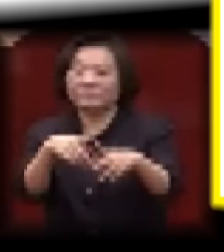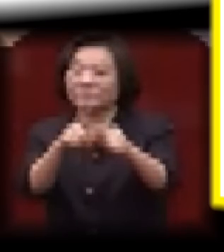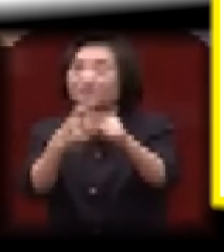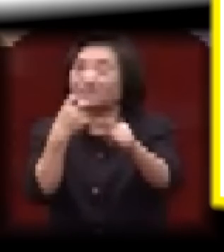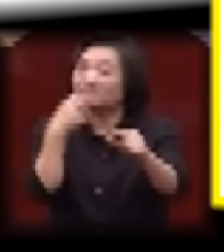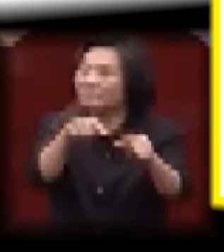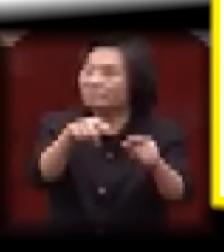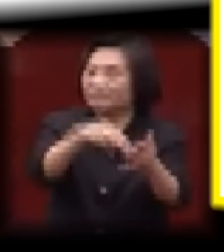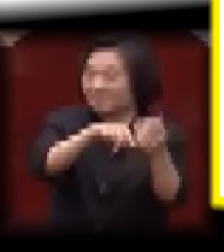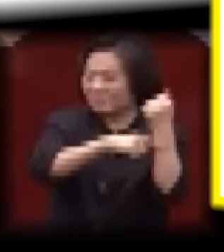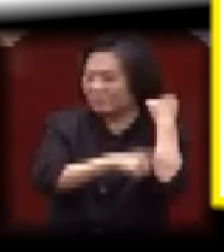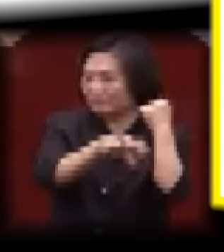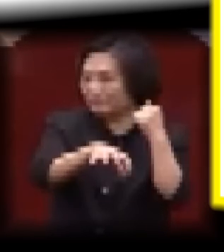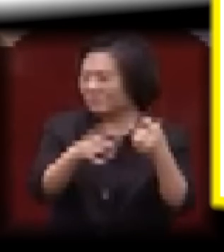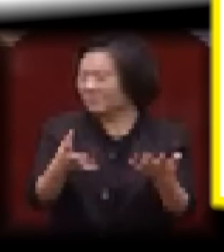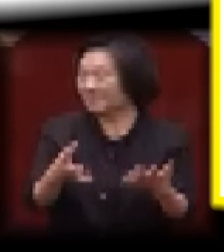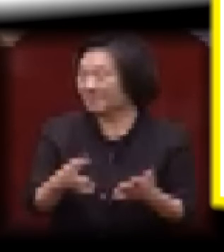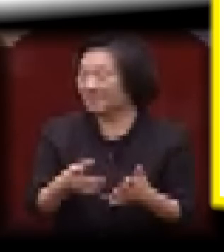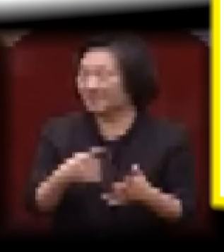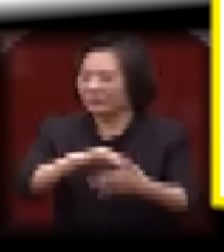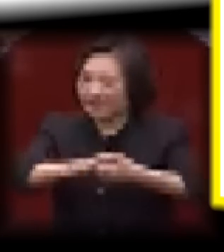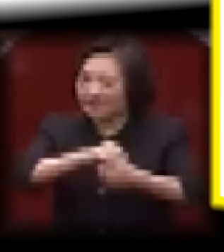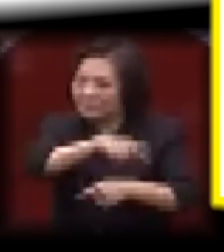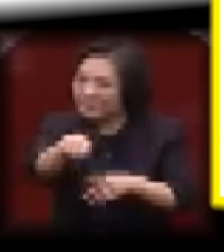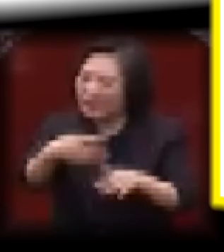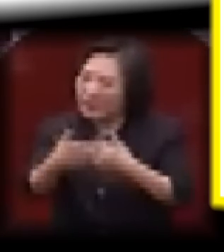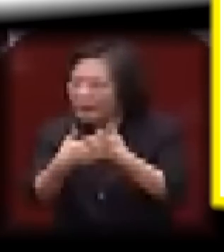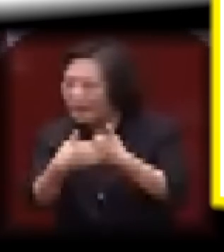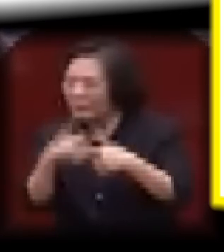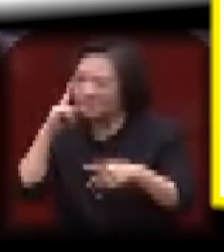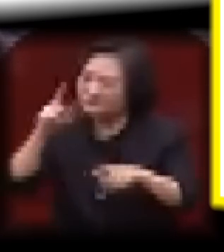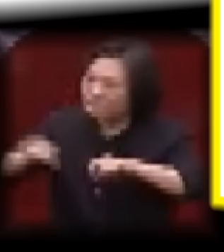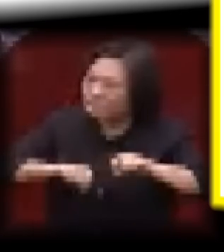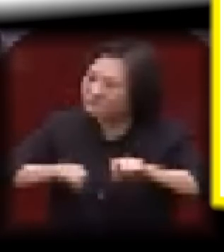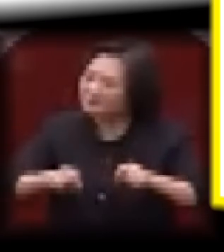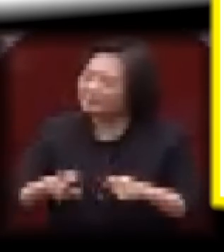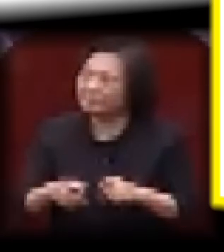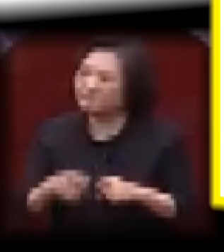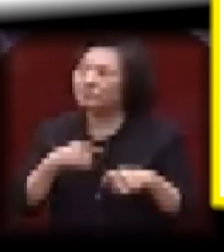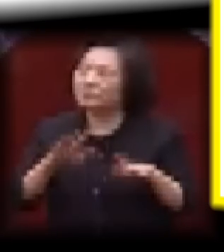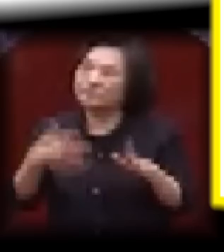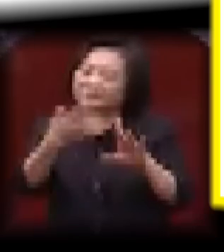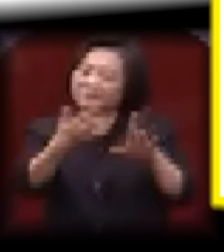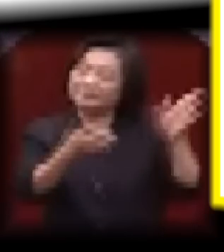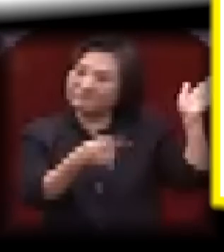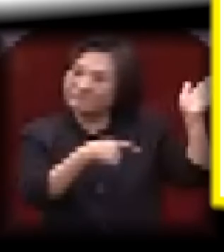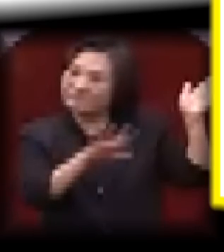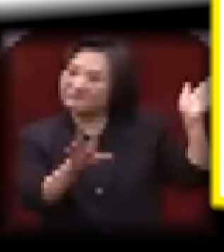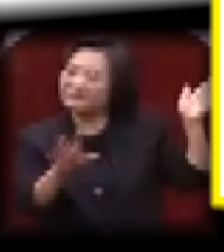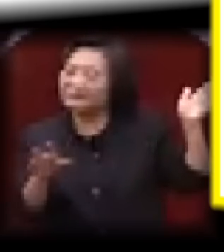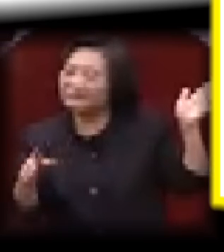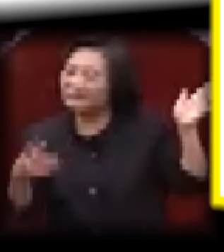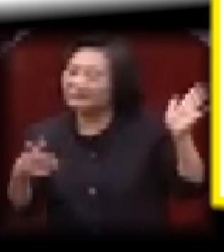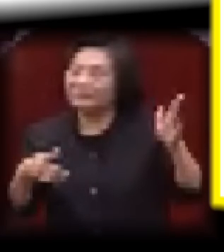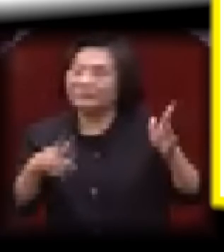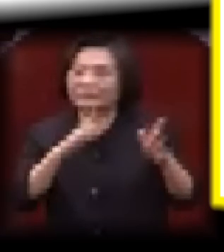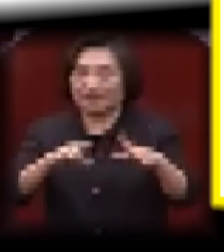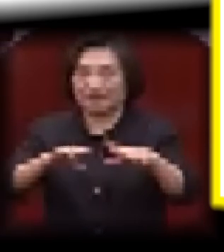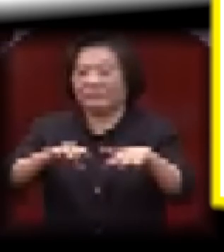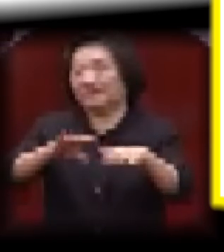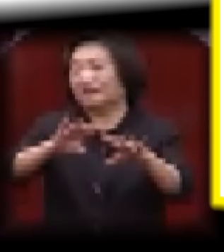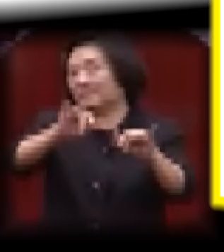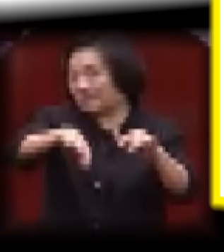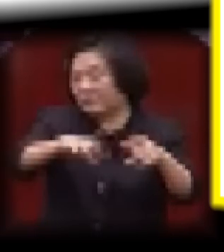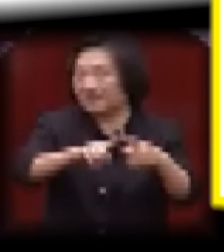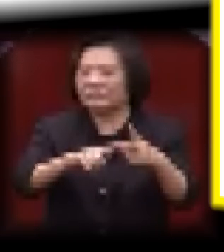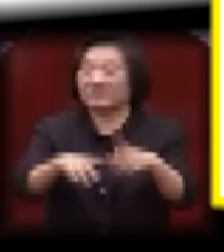的这个要点，你知道我们也做一些我们的政策。那这个大家可以看到，包括这个更新地区拟定更